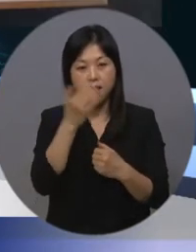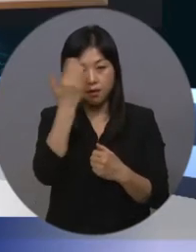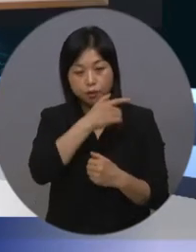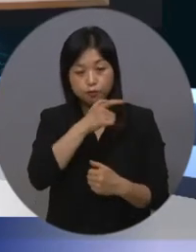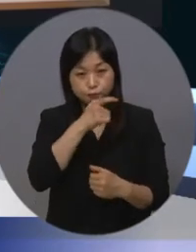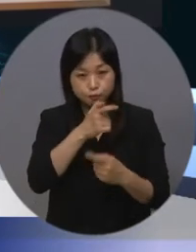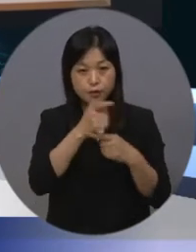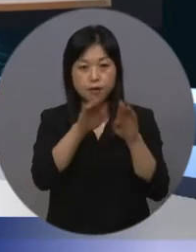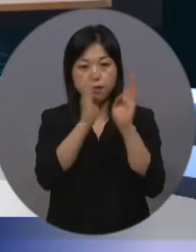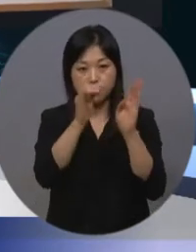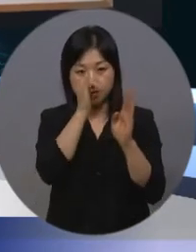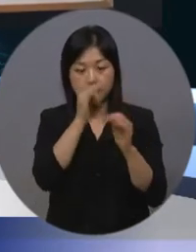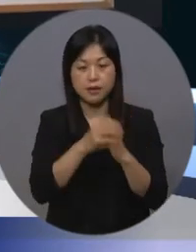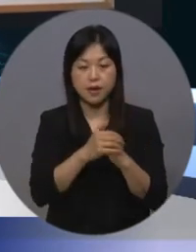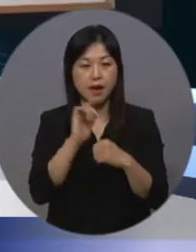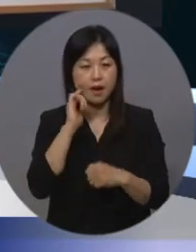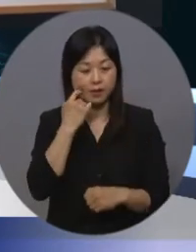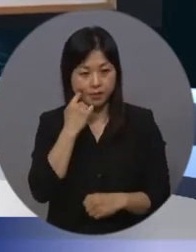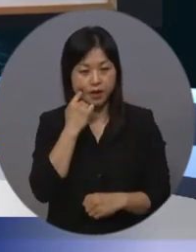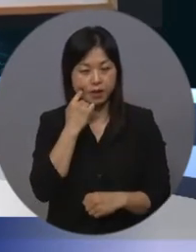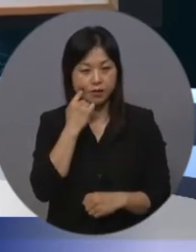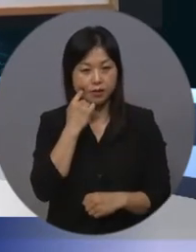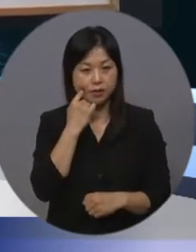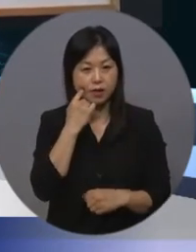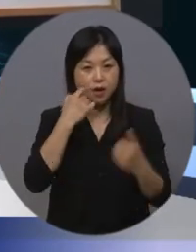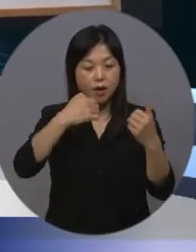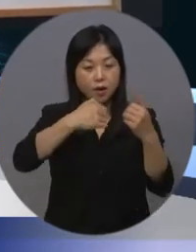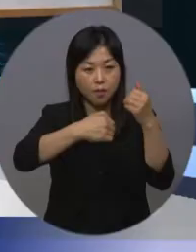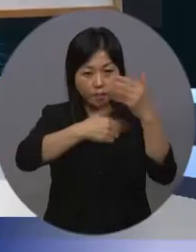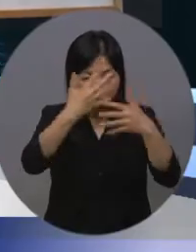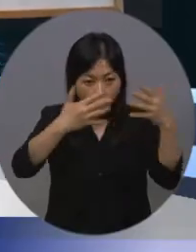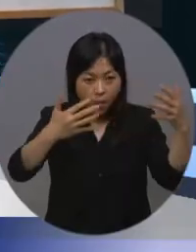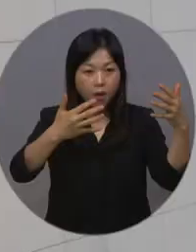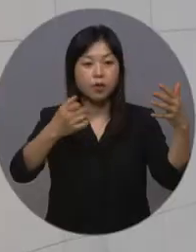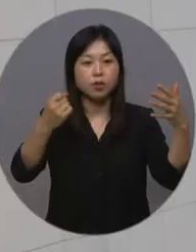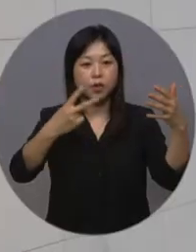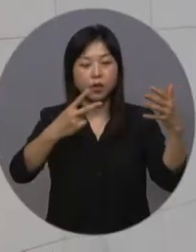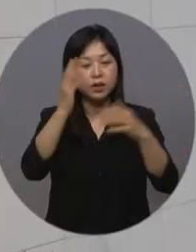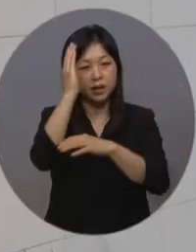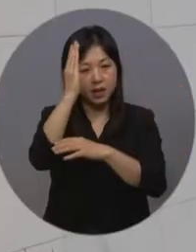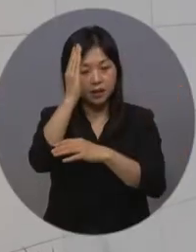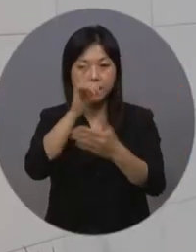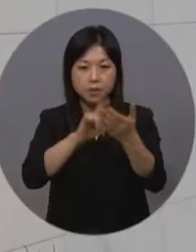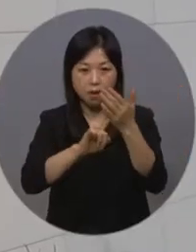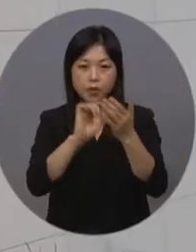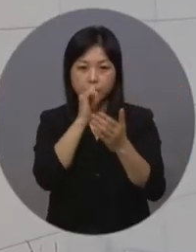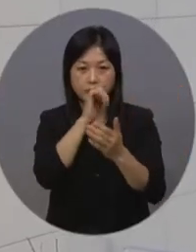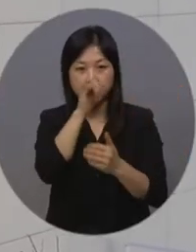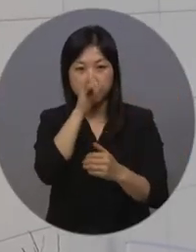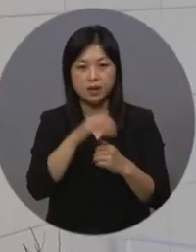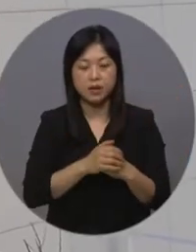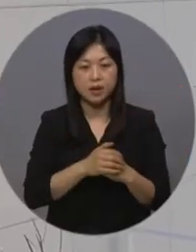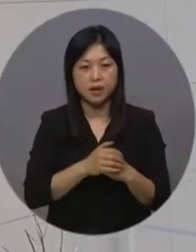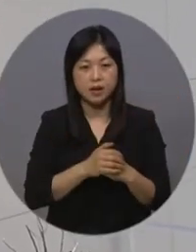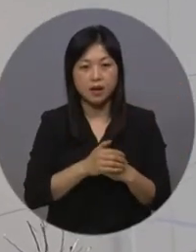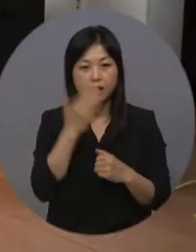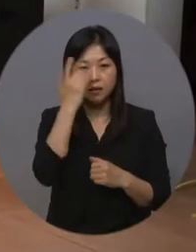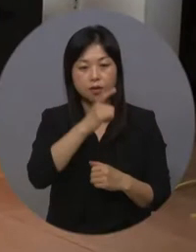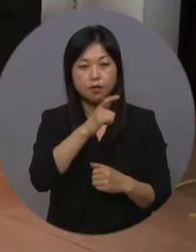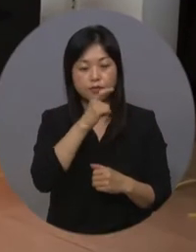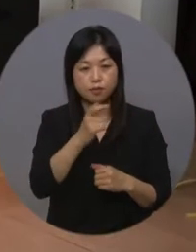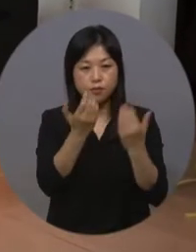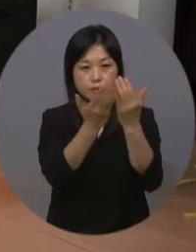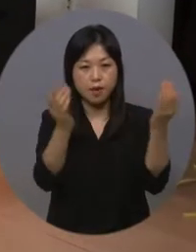풍경과 이야기들이 묻어나는 전시회를 이소영 기자가 소개합니다. 여수 갤러리 안에서는 지난